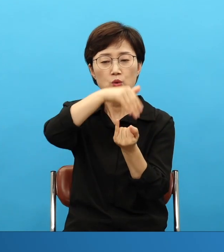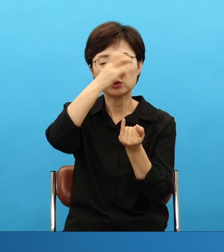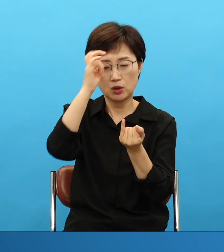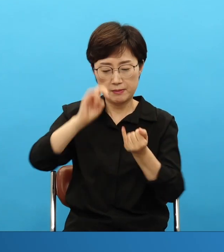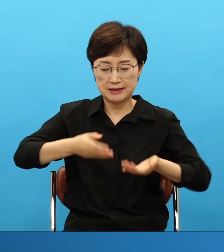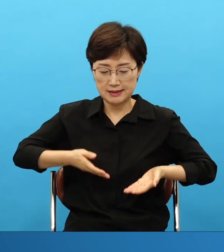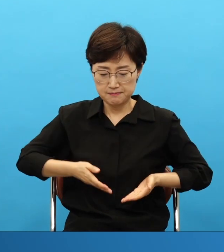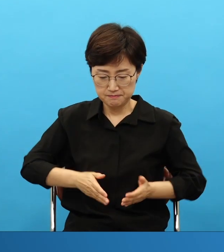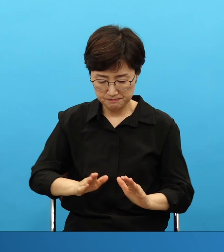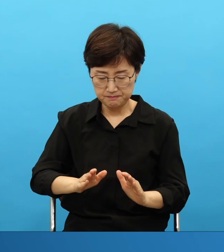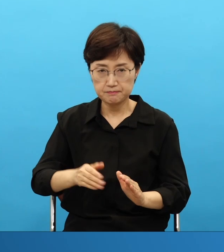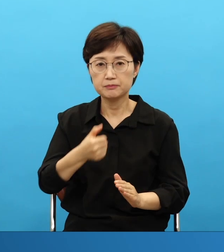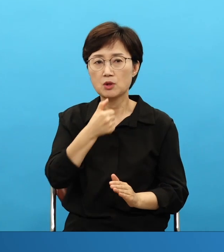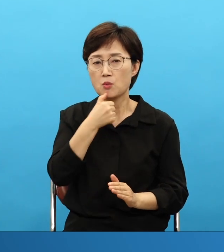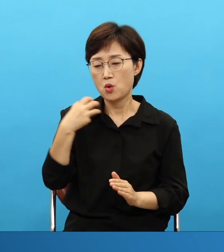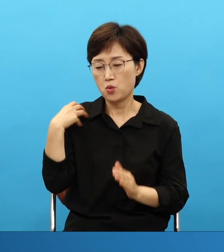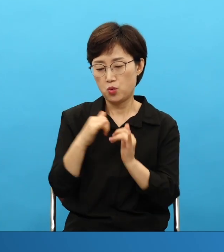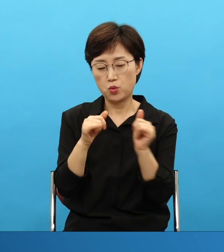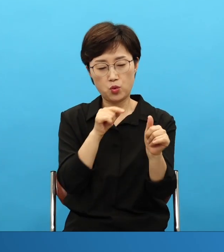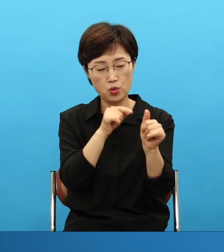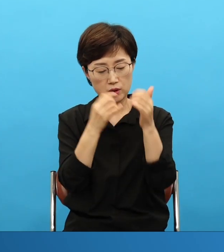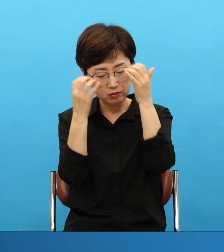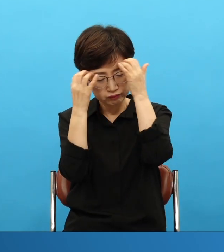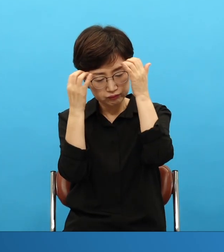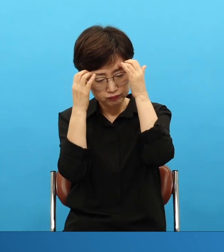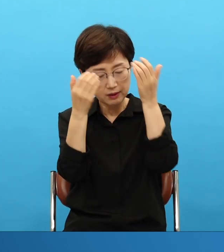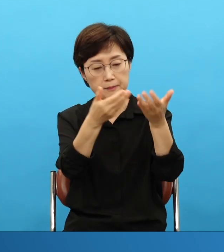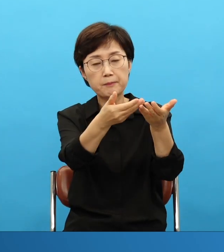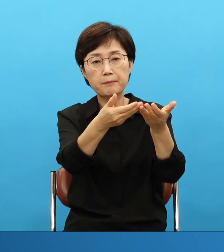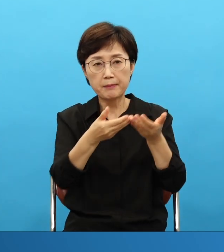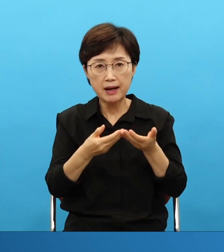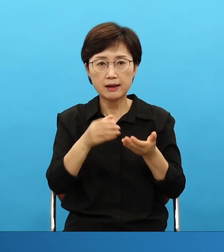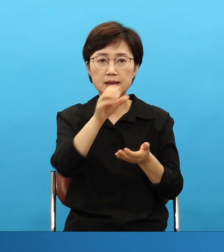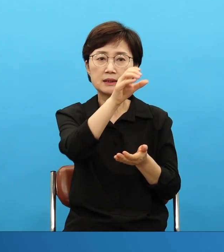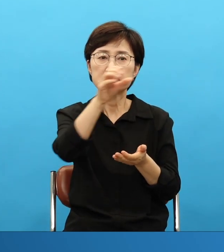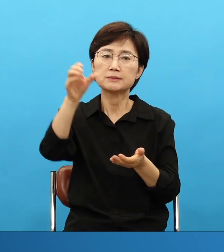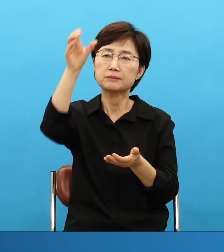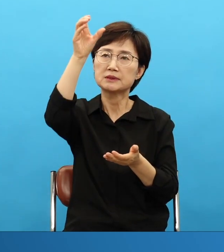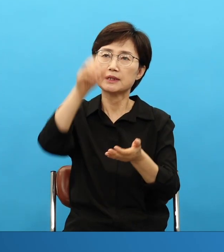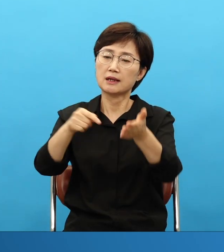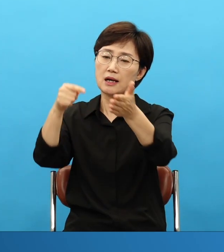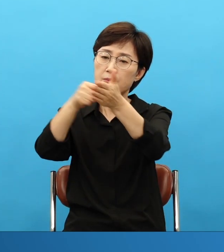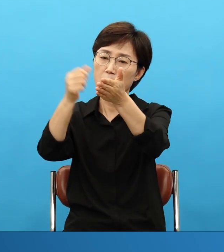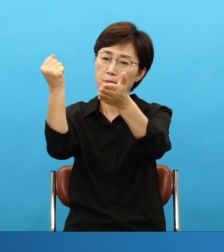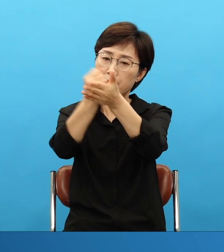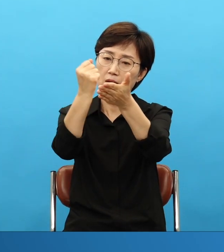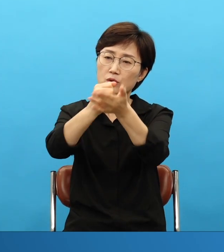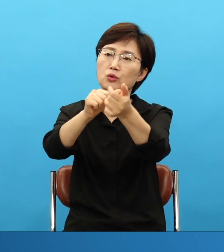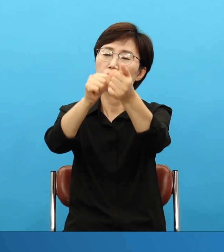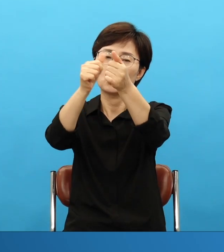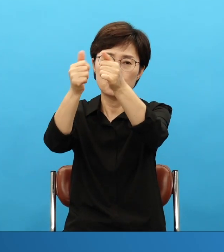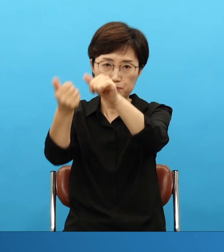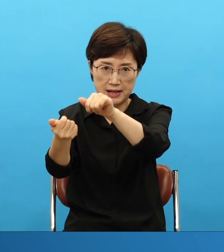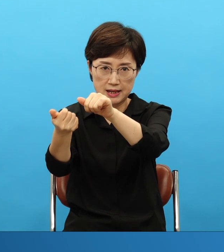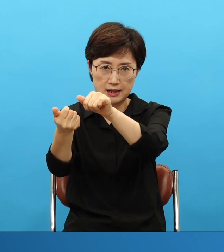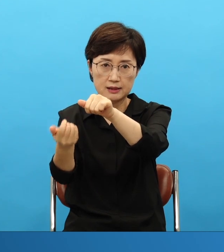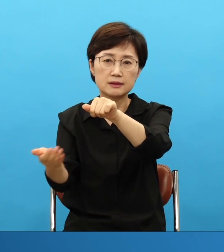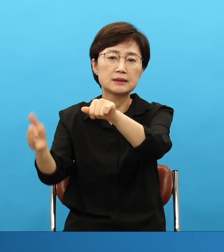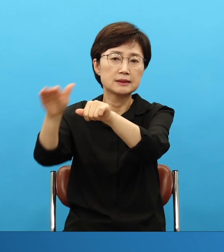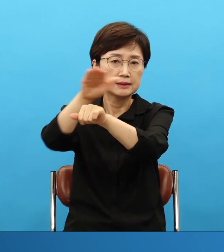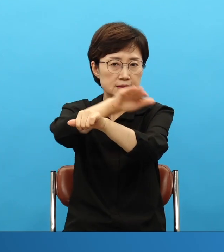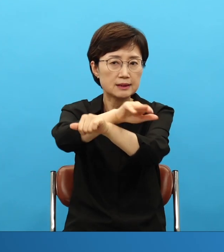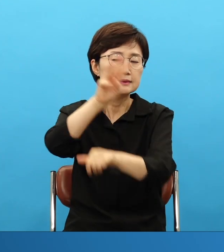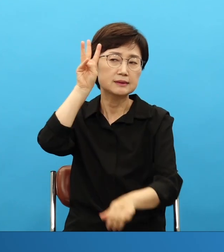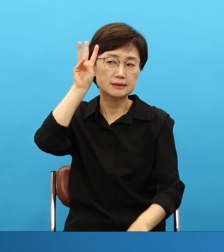잉태하사 동 마리아에게 나시고 본디오 빌라도에게 고난을 받으사 십자가에 못박혀